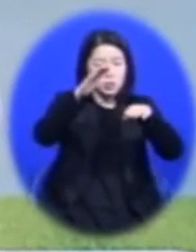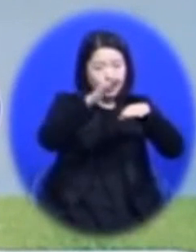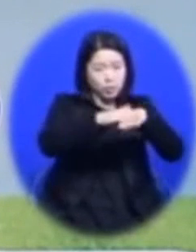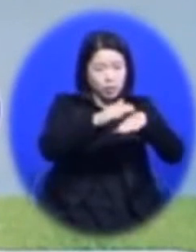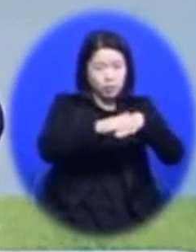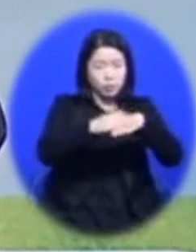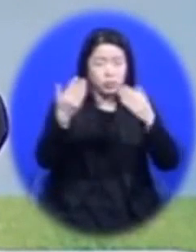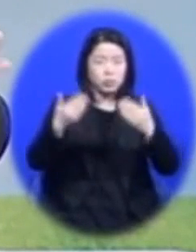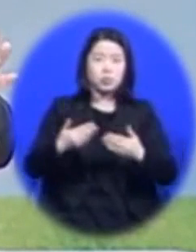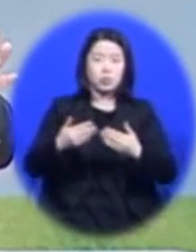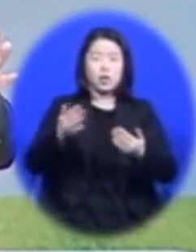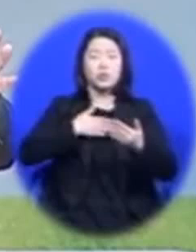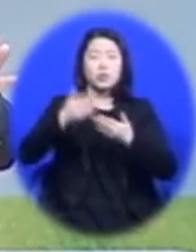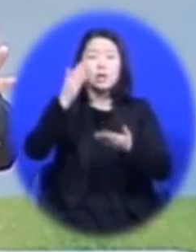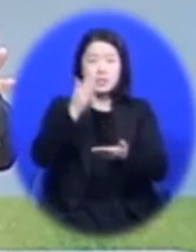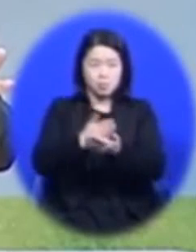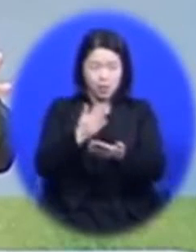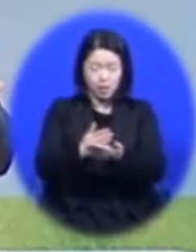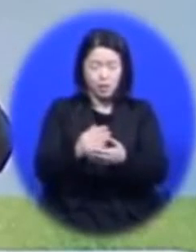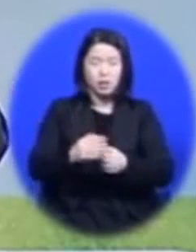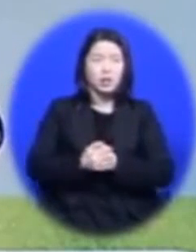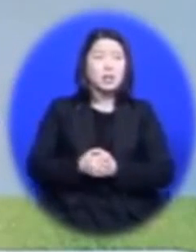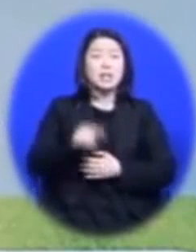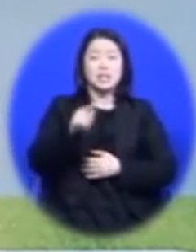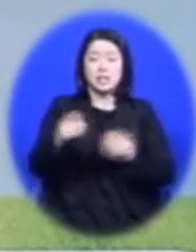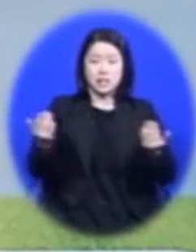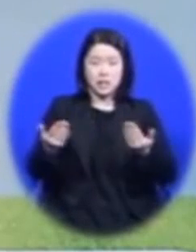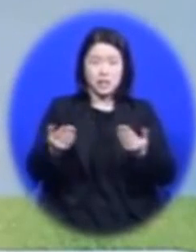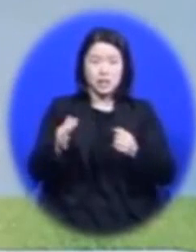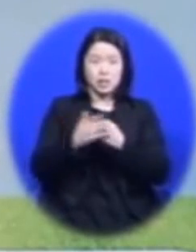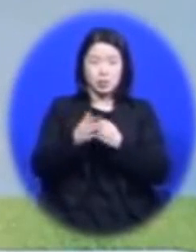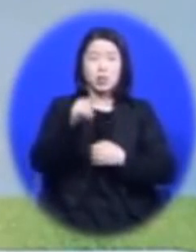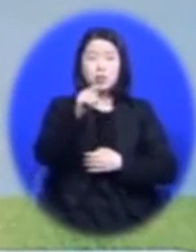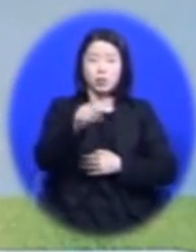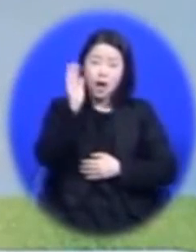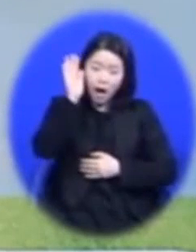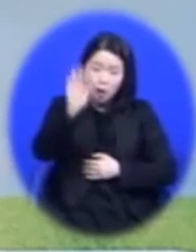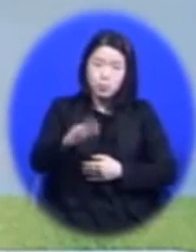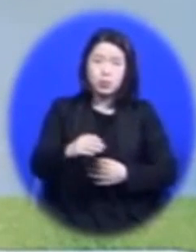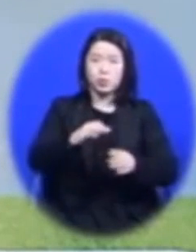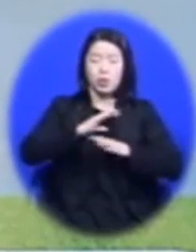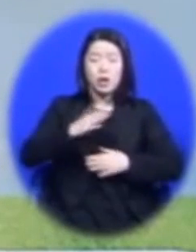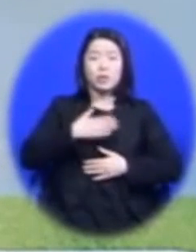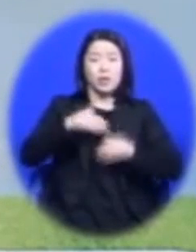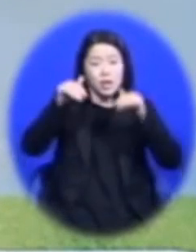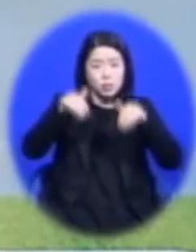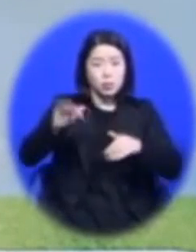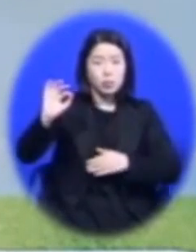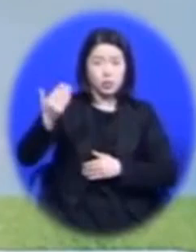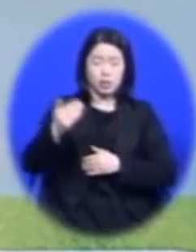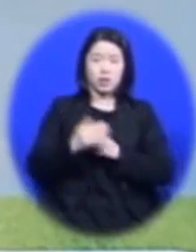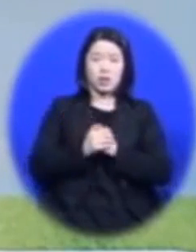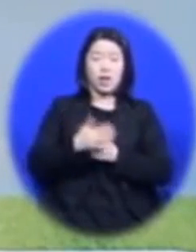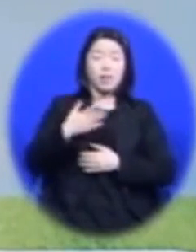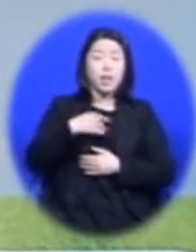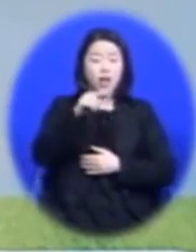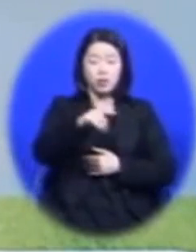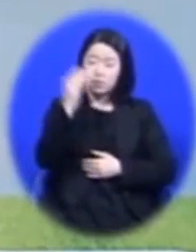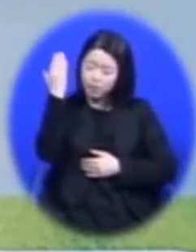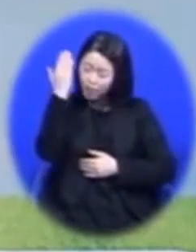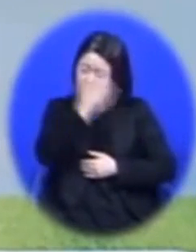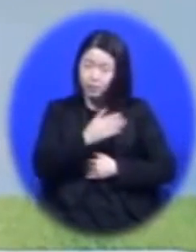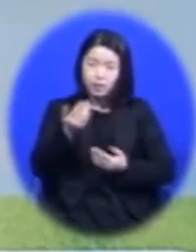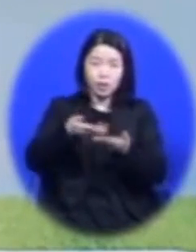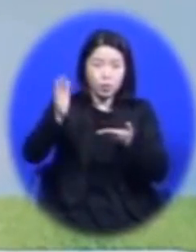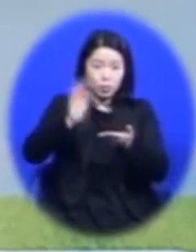대어주시고 두려워하지 마라. 이 일로 인해서 너는 앞으로 놀랍게 내 종이 될 것이다. 내가 너를 깨끗하게